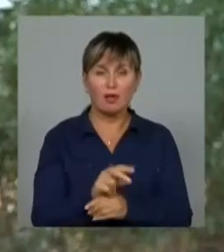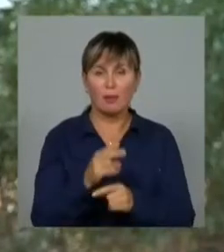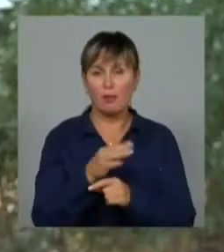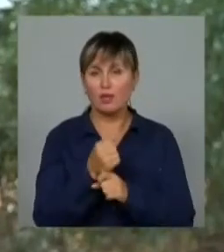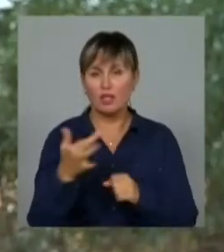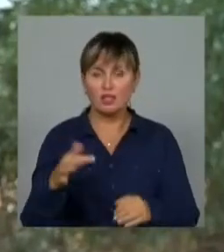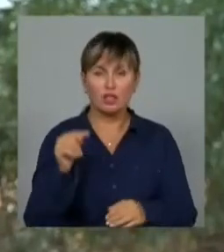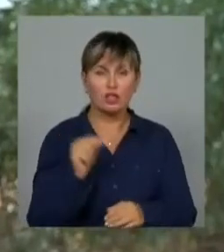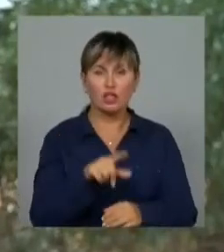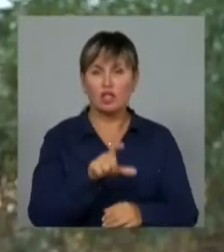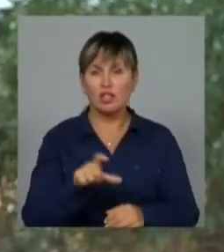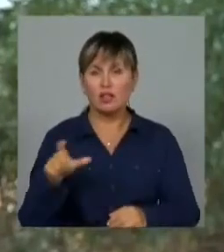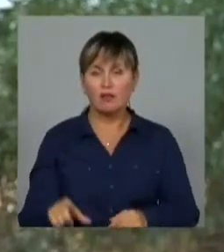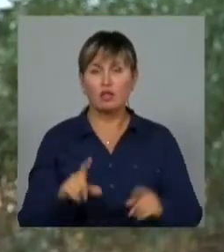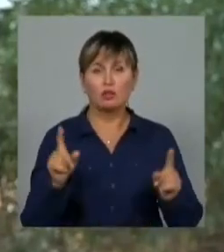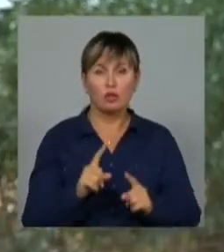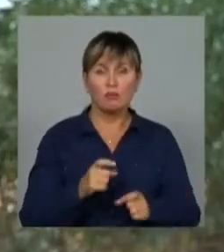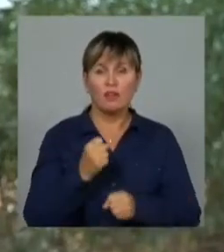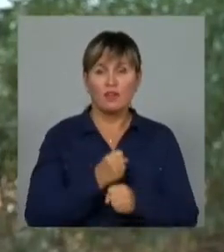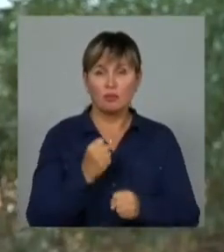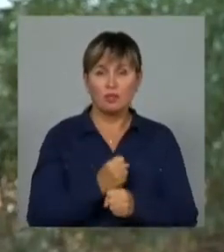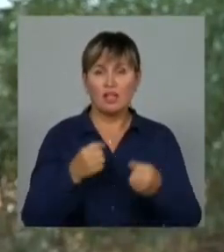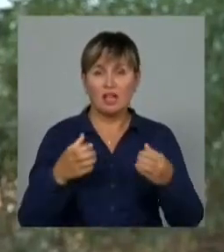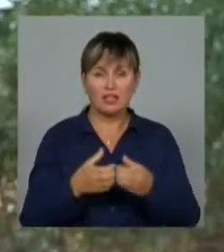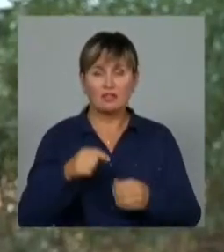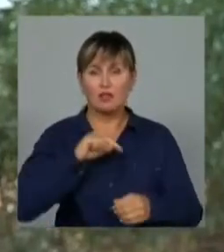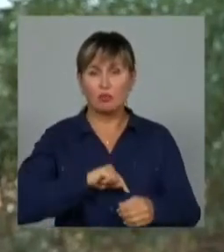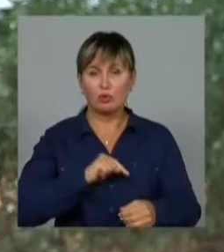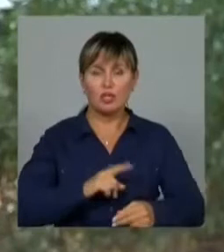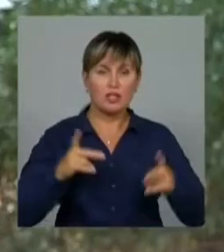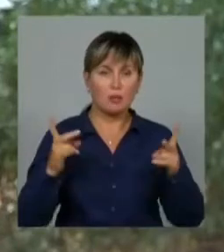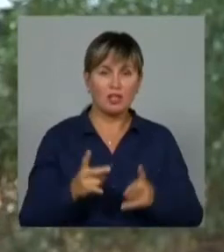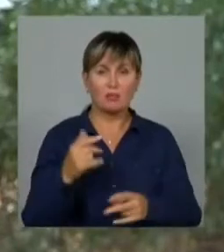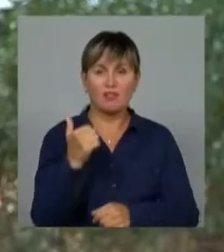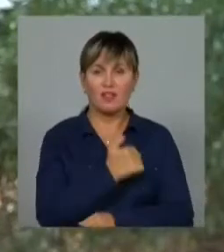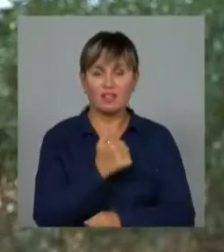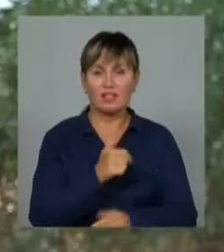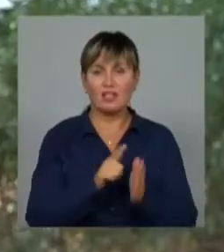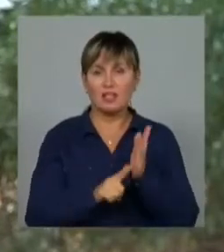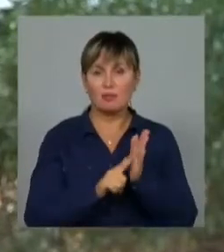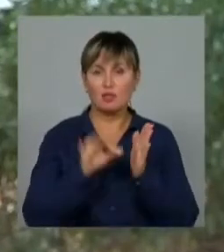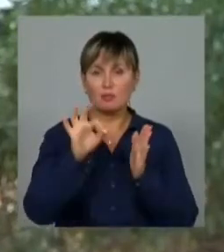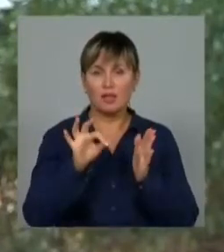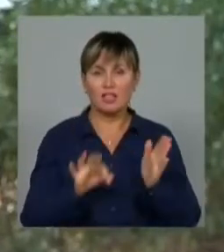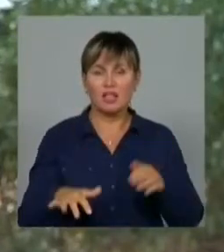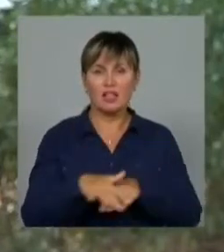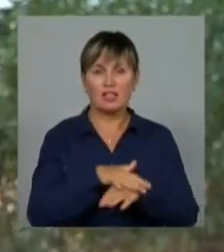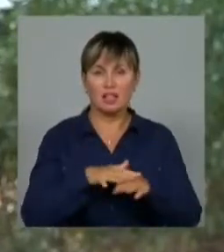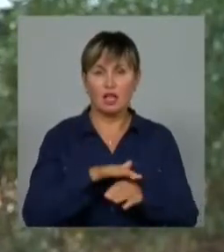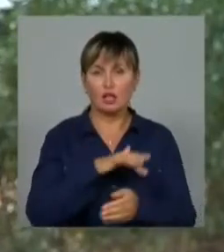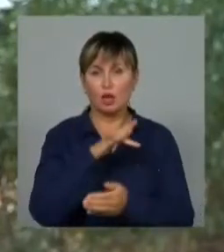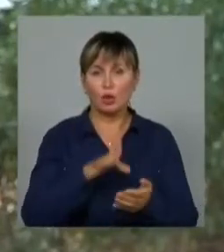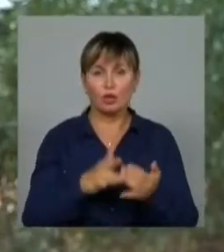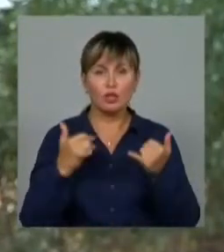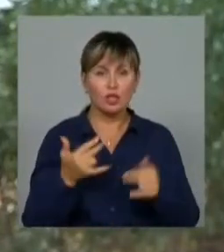несколько тысяч человек. Но чтобы выработать коллективный иммунитет, необходимо вакцинировать 70% населения города.